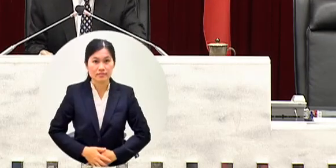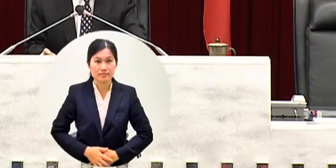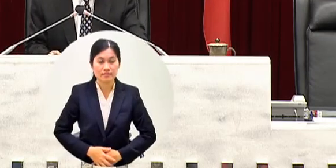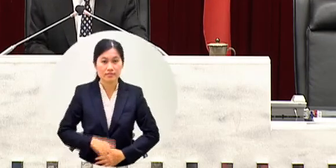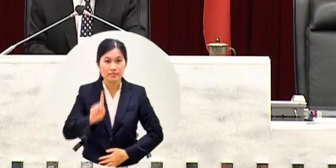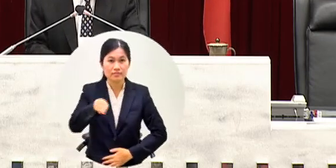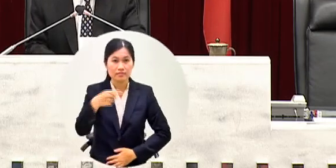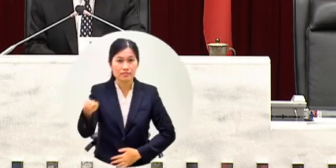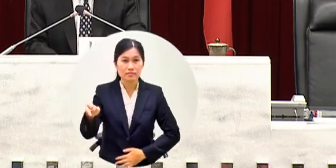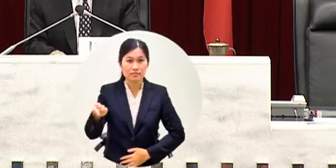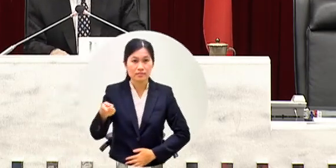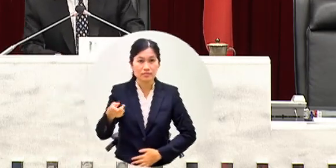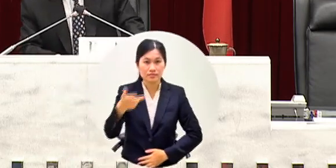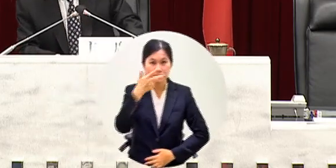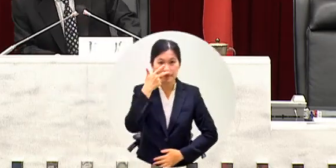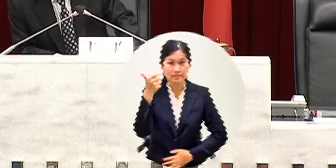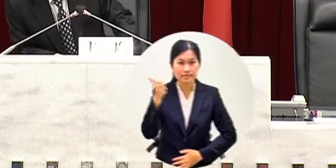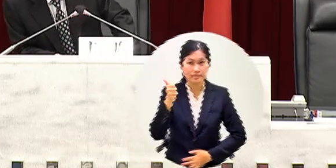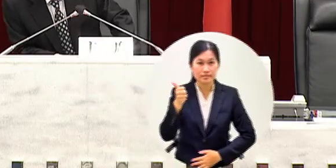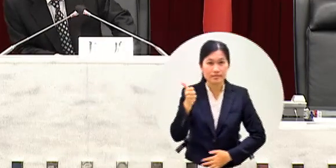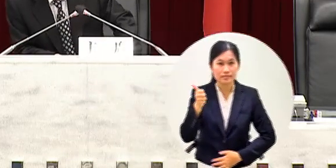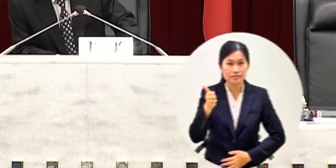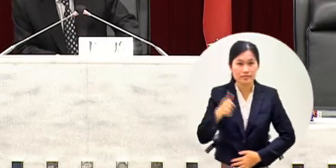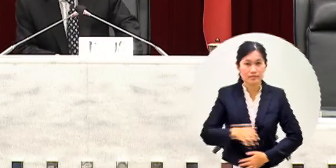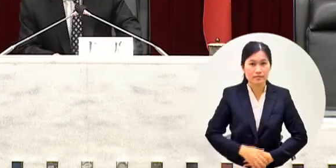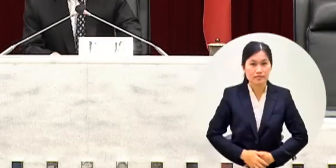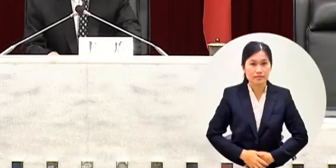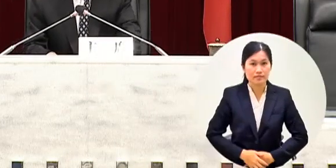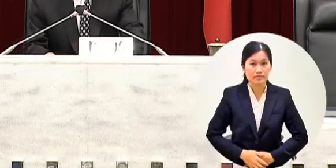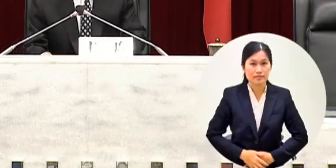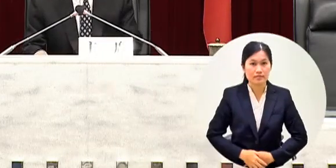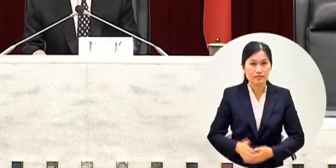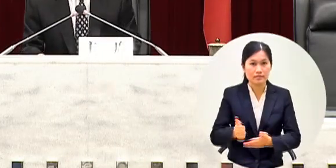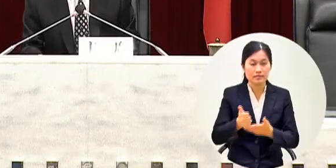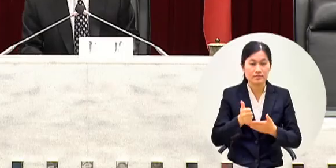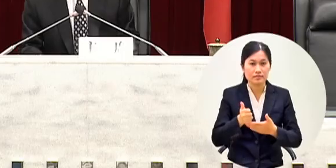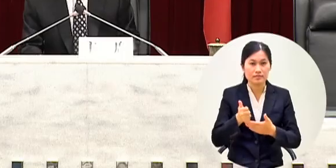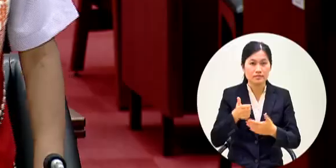接下来赖文德议员来请发言。